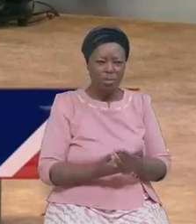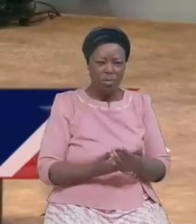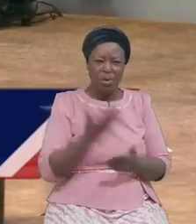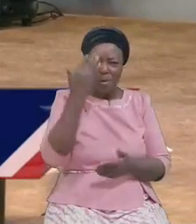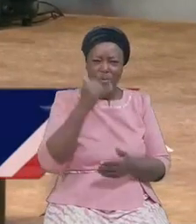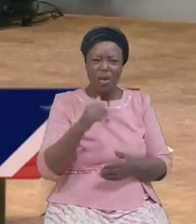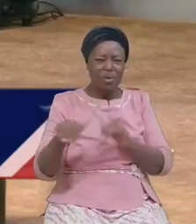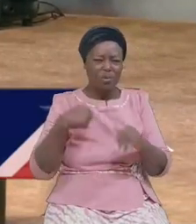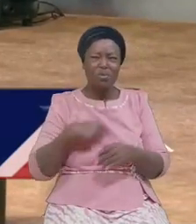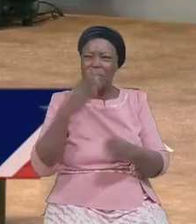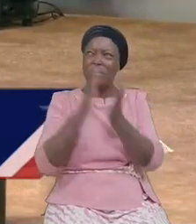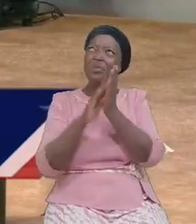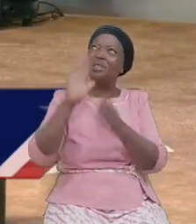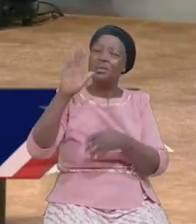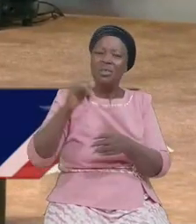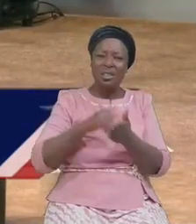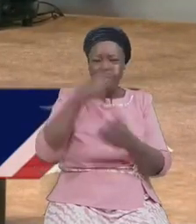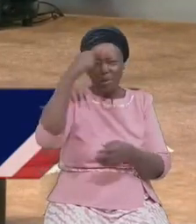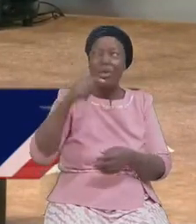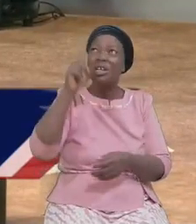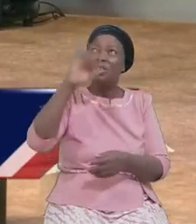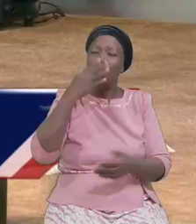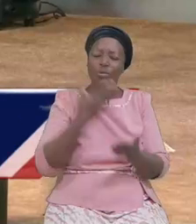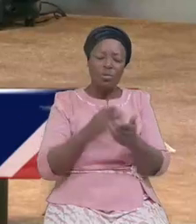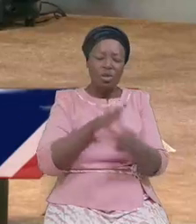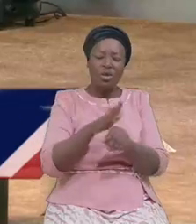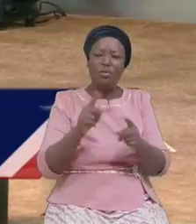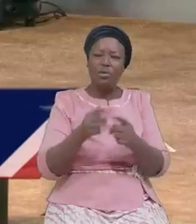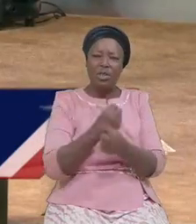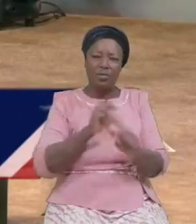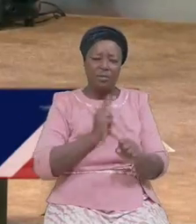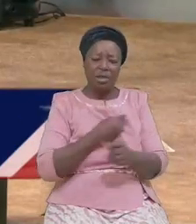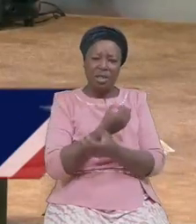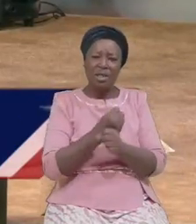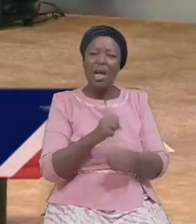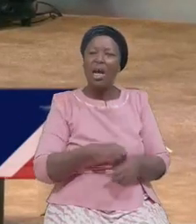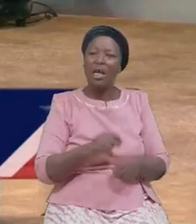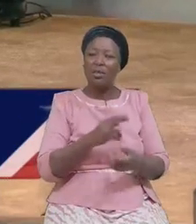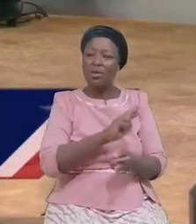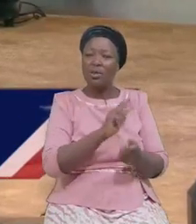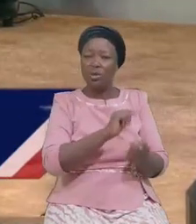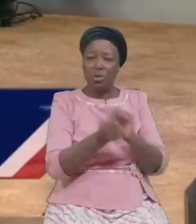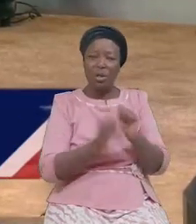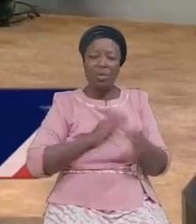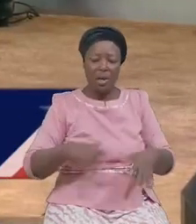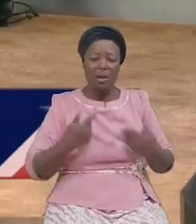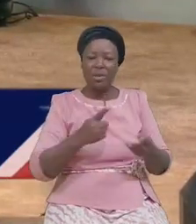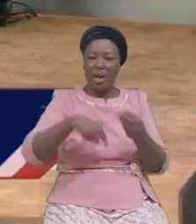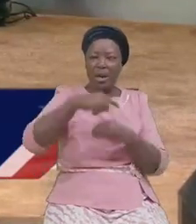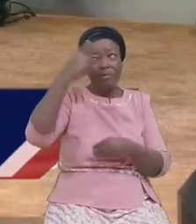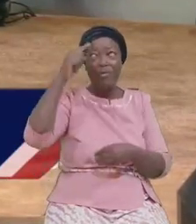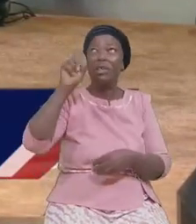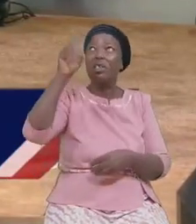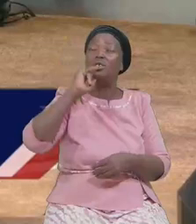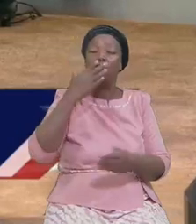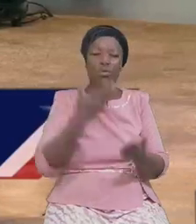bon, assez bon pour nous pardonner, assez bon pour nous sauver, assez bon pour transformer nos vies. Il est bon et sa